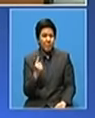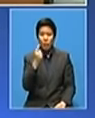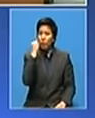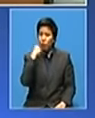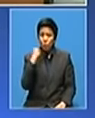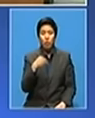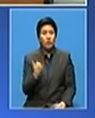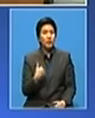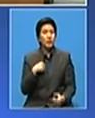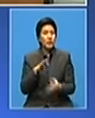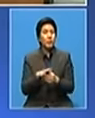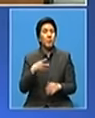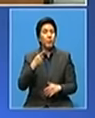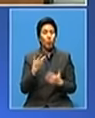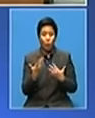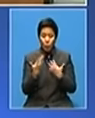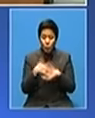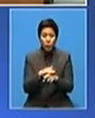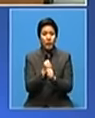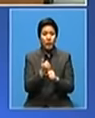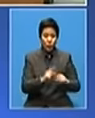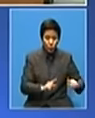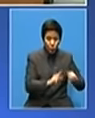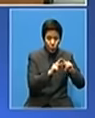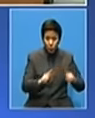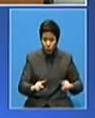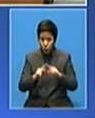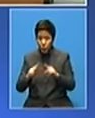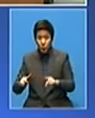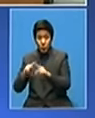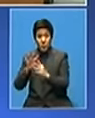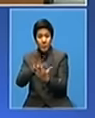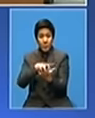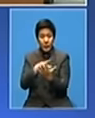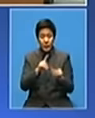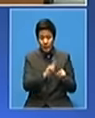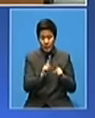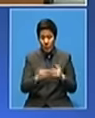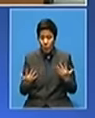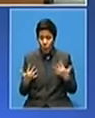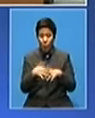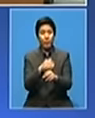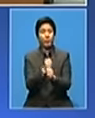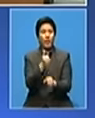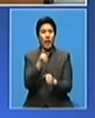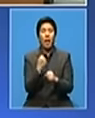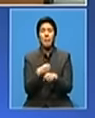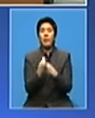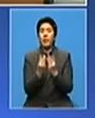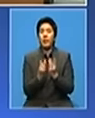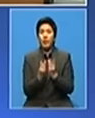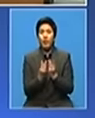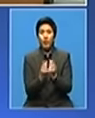ครับใช้ประโยชน์ร่วมกันได้ในระหว่างกระทรวงระหว่างแผนงานโครงการต่างๆนะครับมันจะได้สะดวกรวดเร็วทันเวล